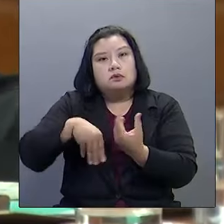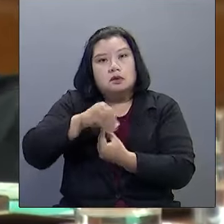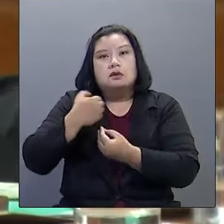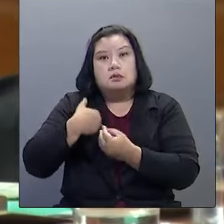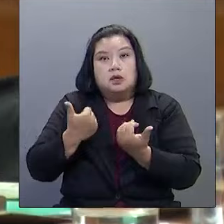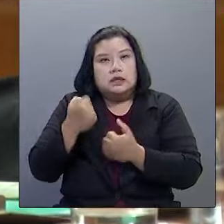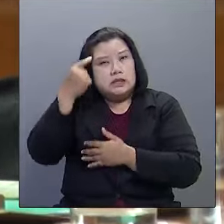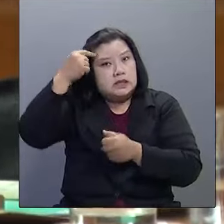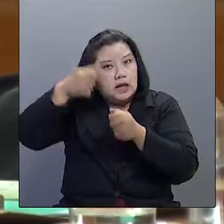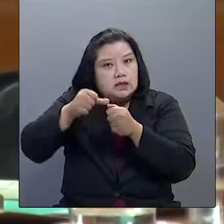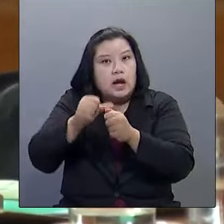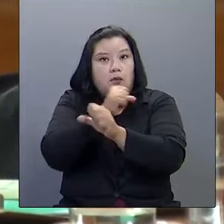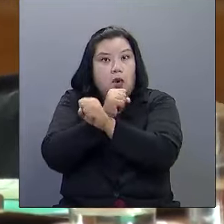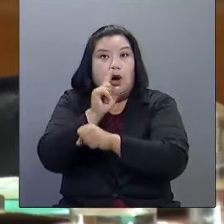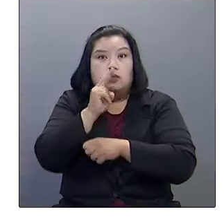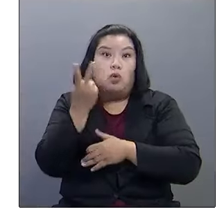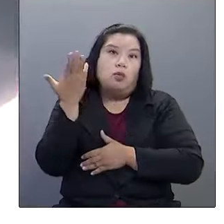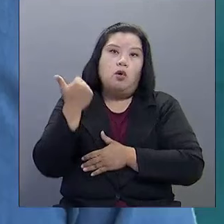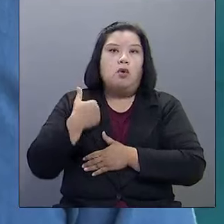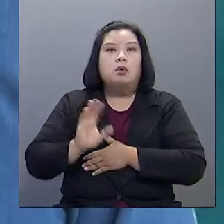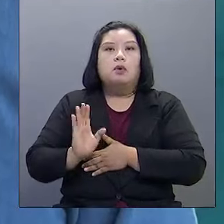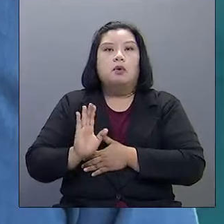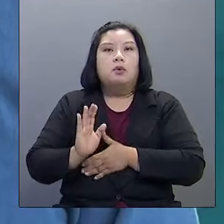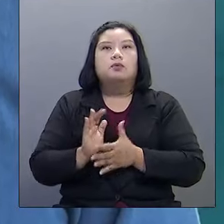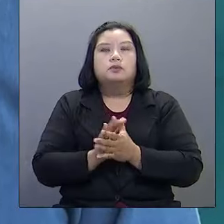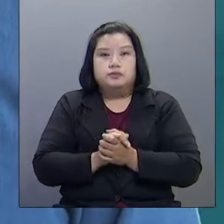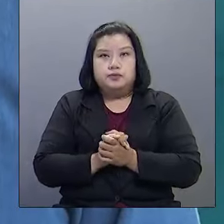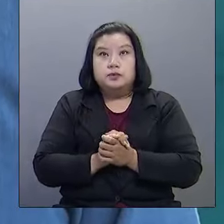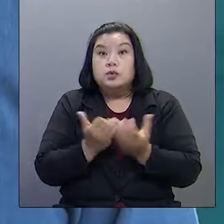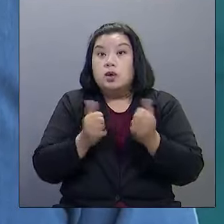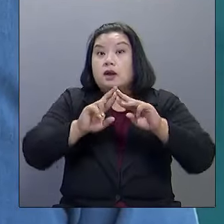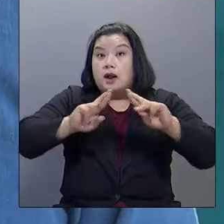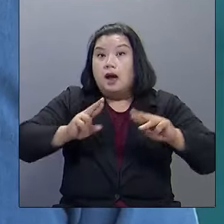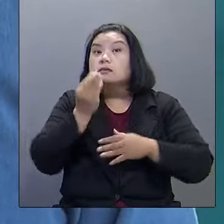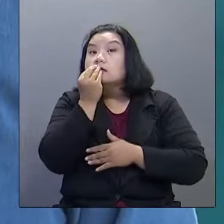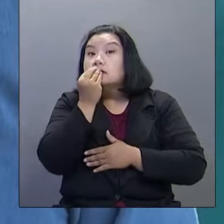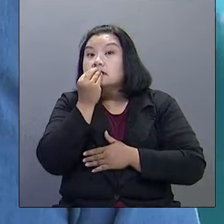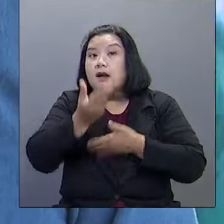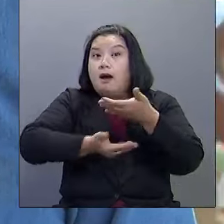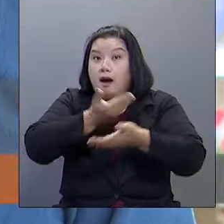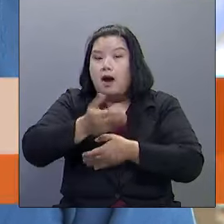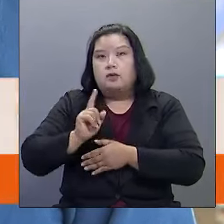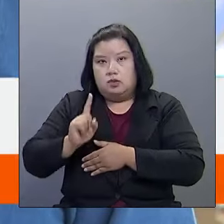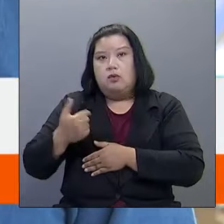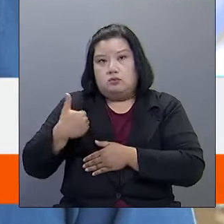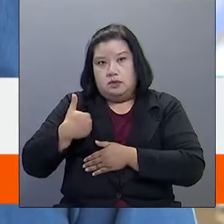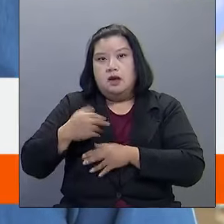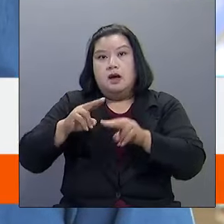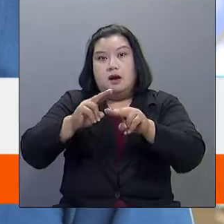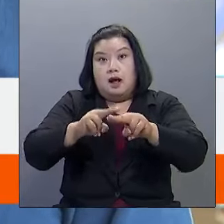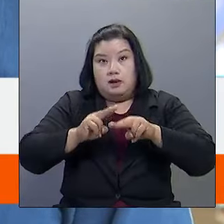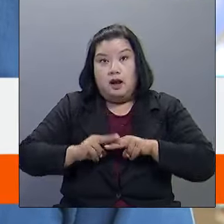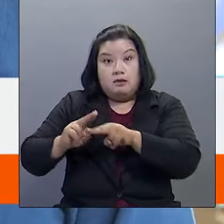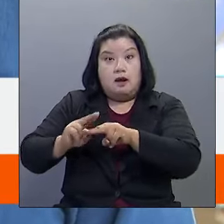เรียนป้องกันไม่ให้เกิดเหตุการณ์ซ้ำค่ะร้านอาหารต่างๆนะครับให้มีการตั้งโต๊ะเว้นระยะห่างนะครับ